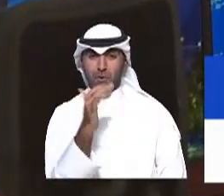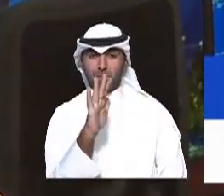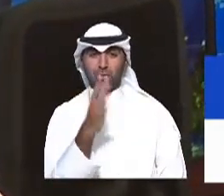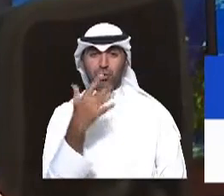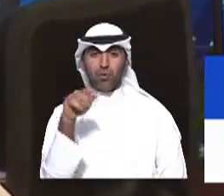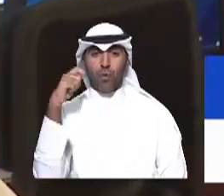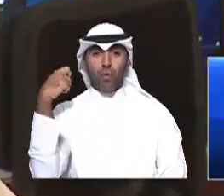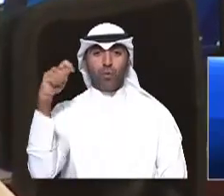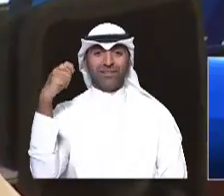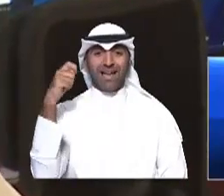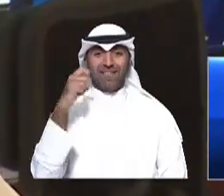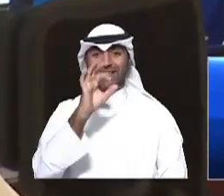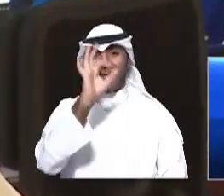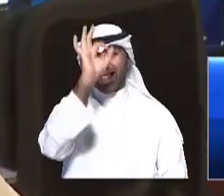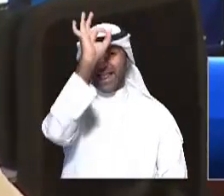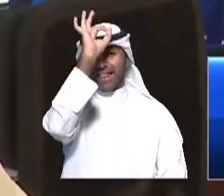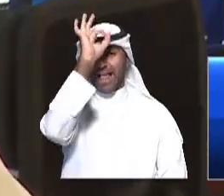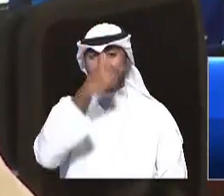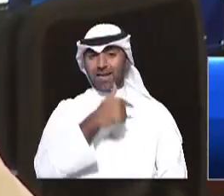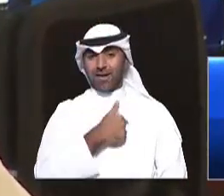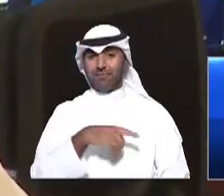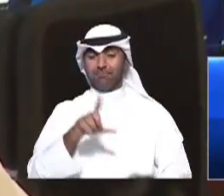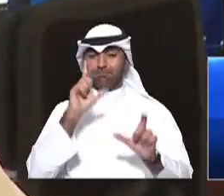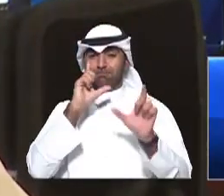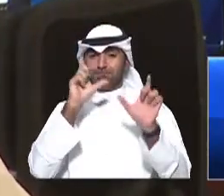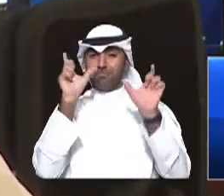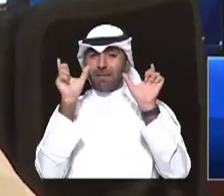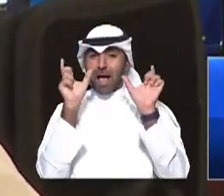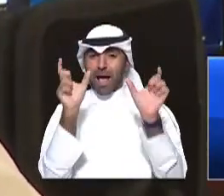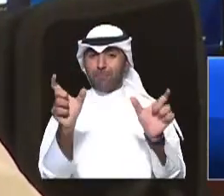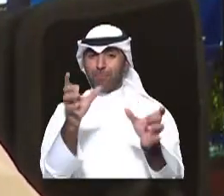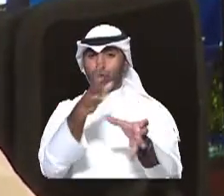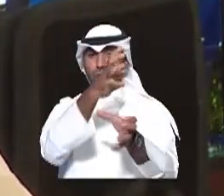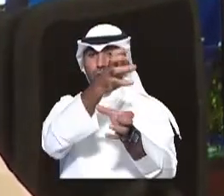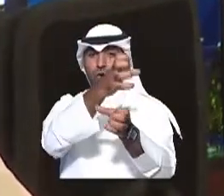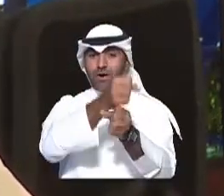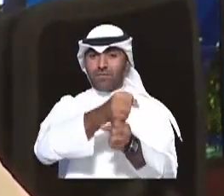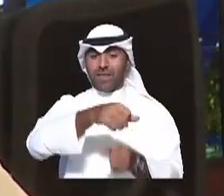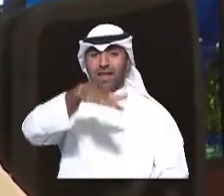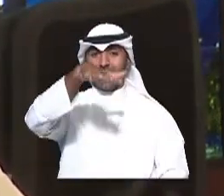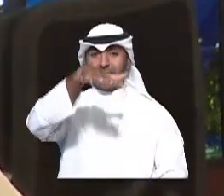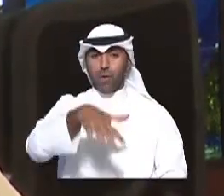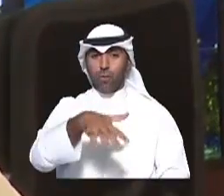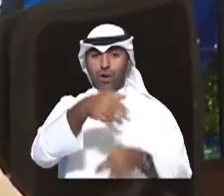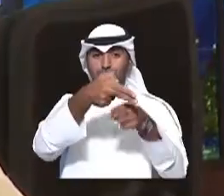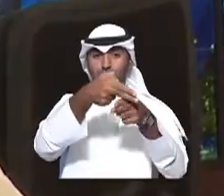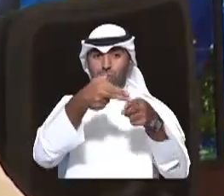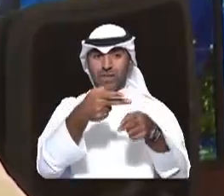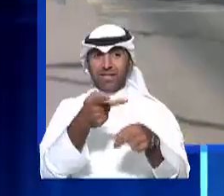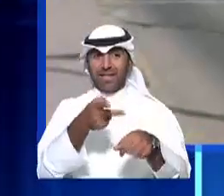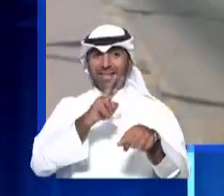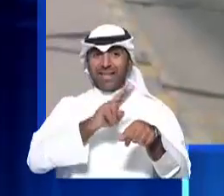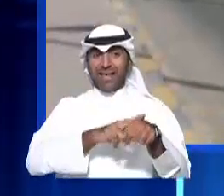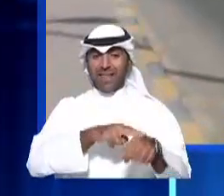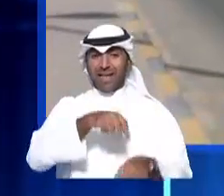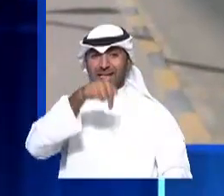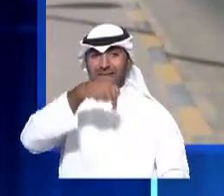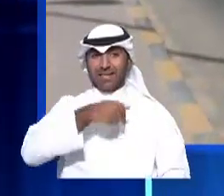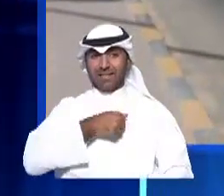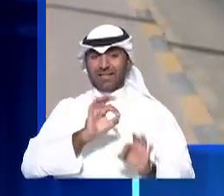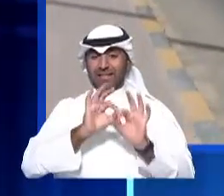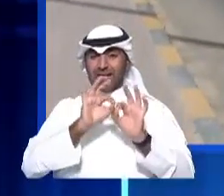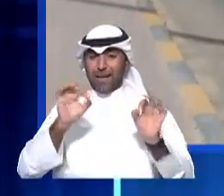الأخرى في مثل الثروة السمكية وهيئة العامة للبيئة وشرطة البيئة في